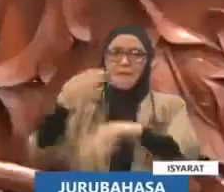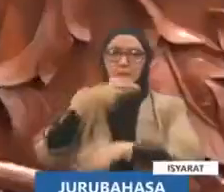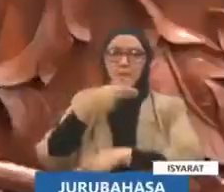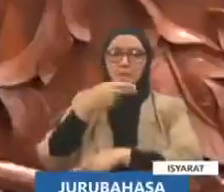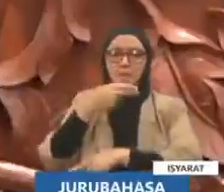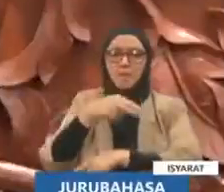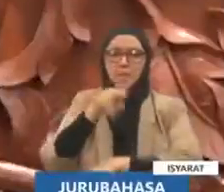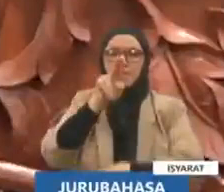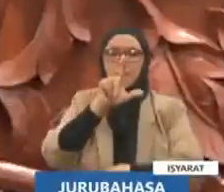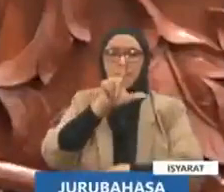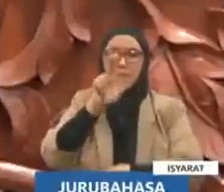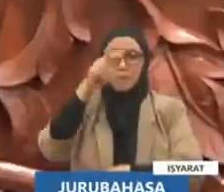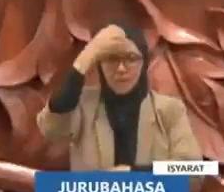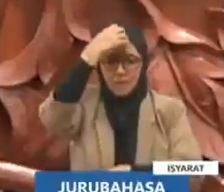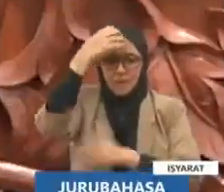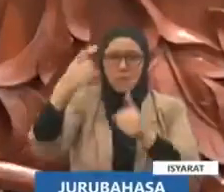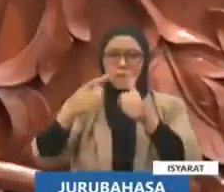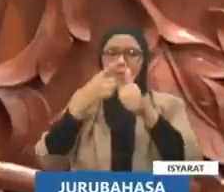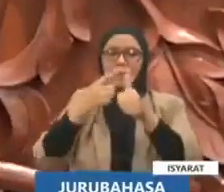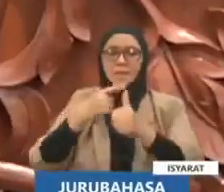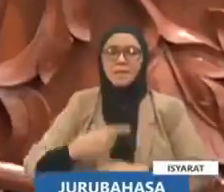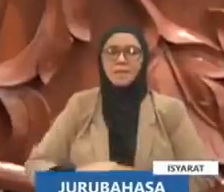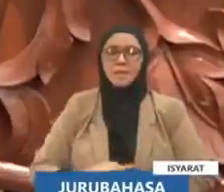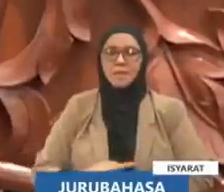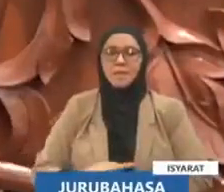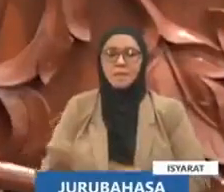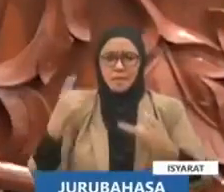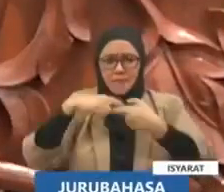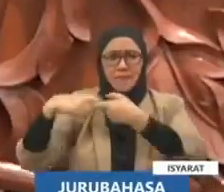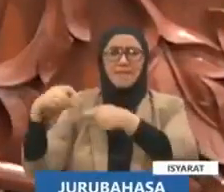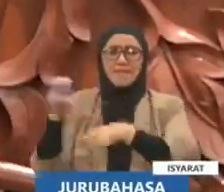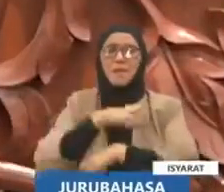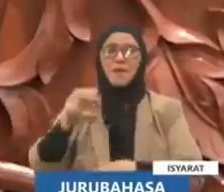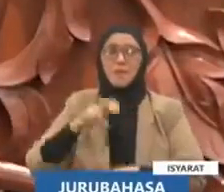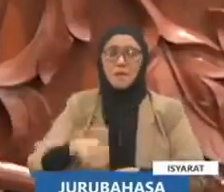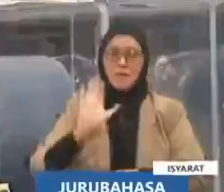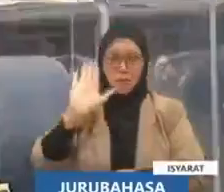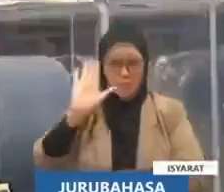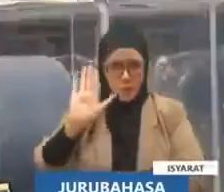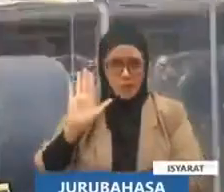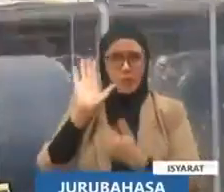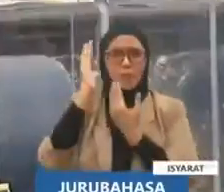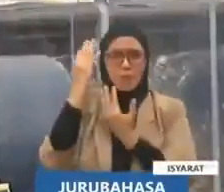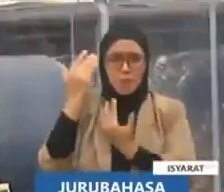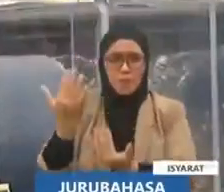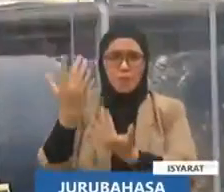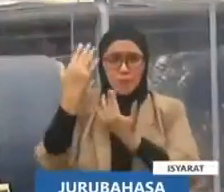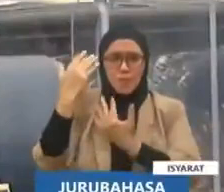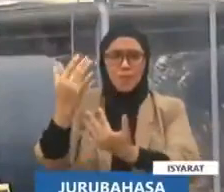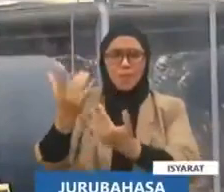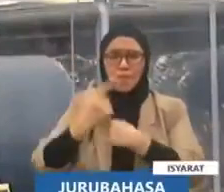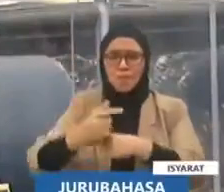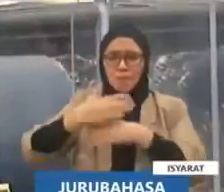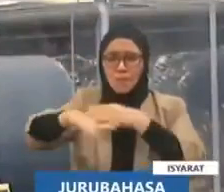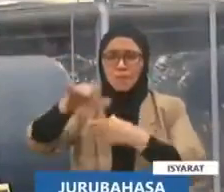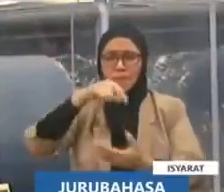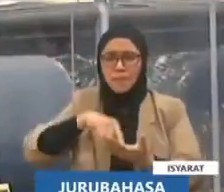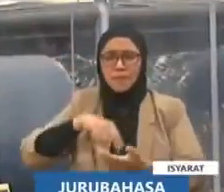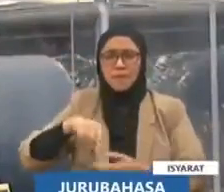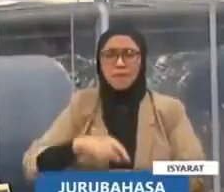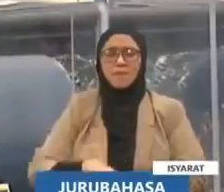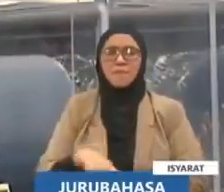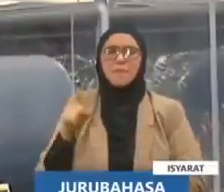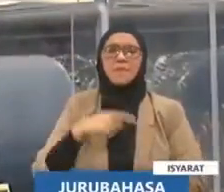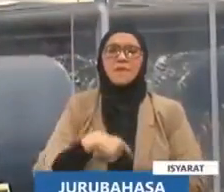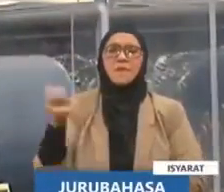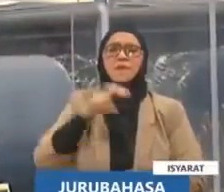Ha? Saya beri kepada hulu sangu dulu. Sila. Ini berkenaan sangu dengan pengangkutan ni. Tak lepas ni, lepas ni. Pengangkutan ni saya ucap terima kasihlah pada